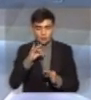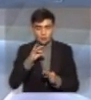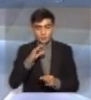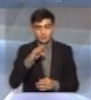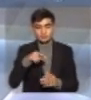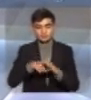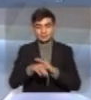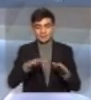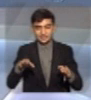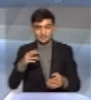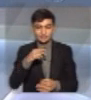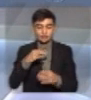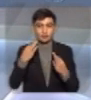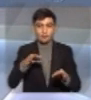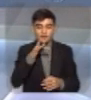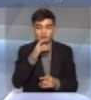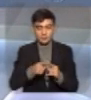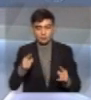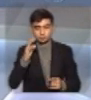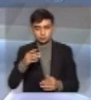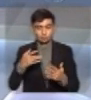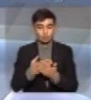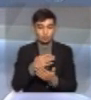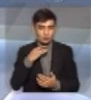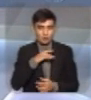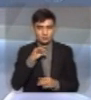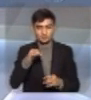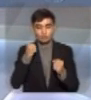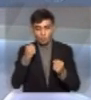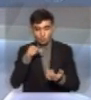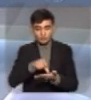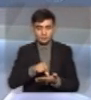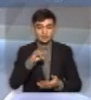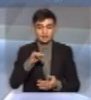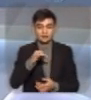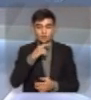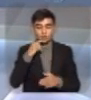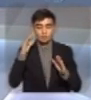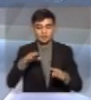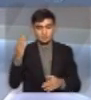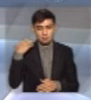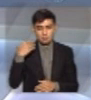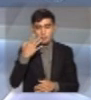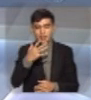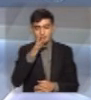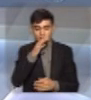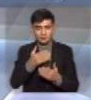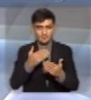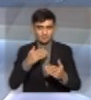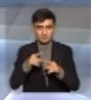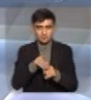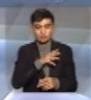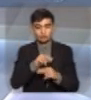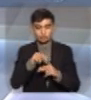у детей появляется много свободного времени для занятия хобби и спортом. В России этот вид обучения ввели еще 5 лет назад. И теперь